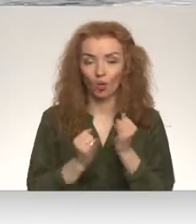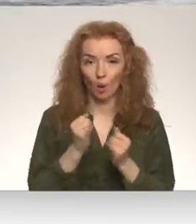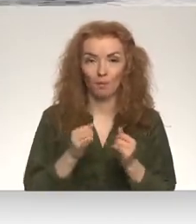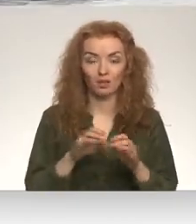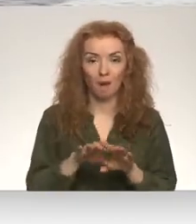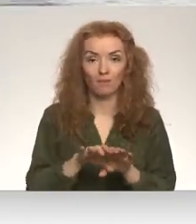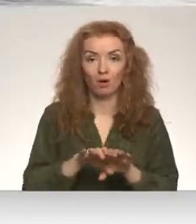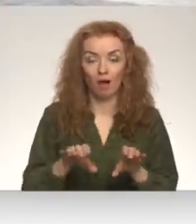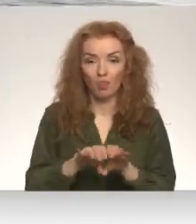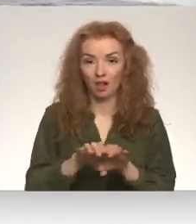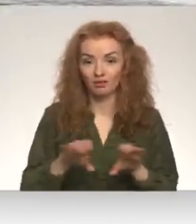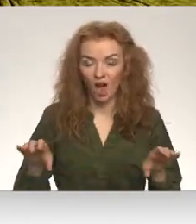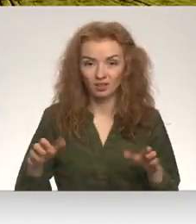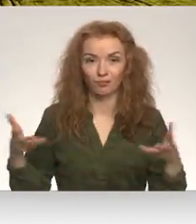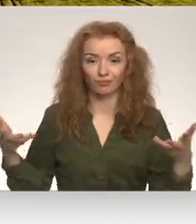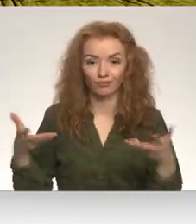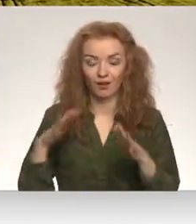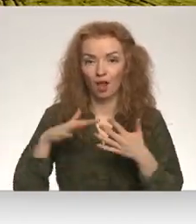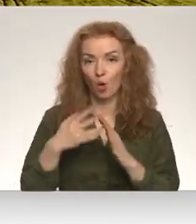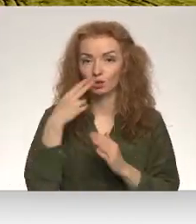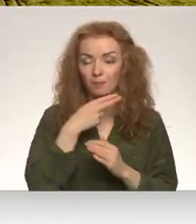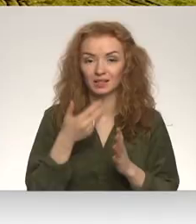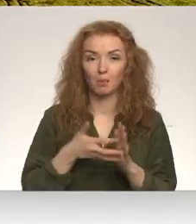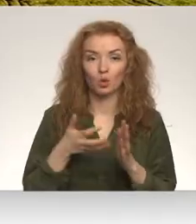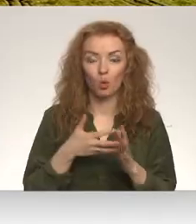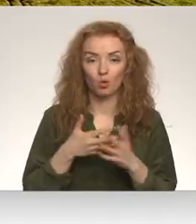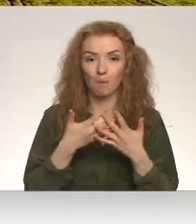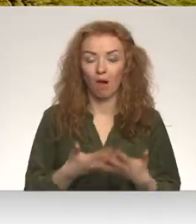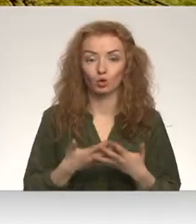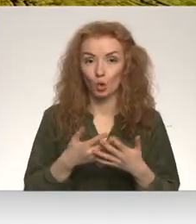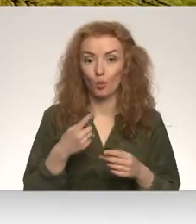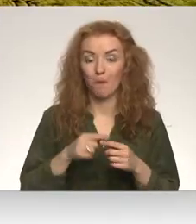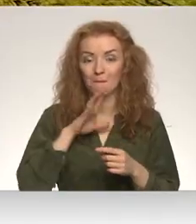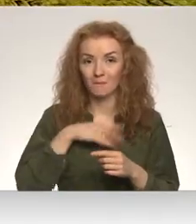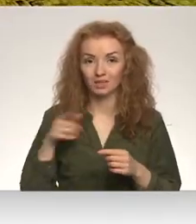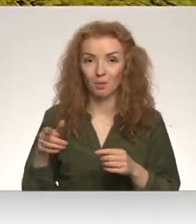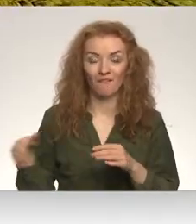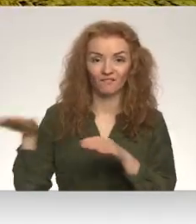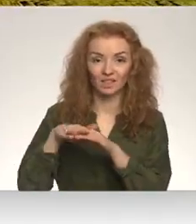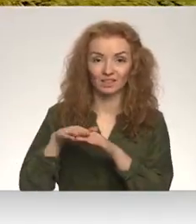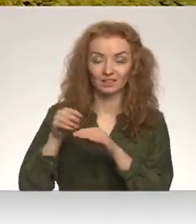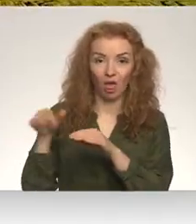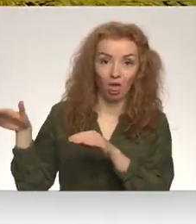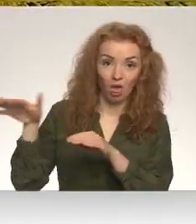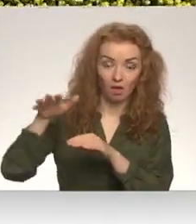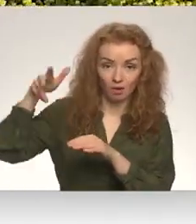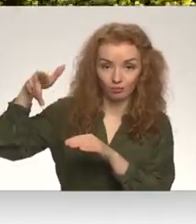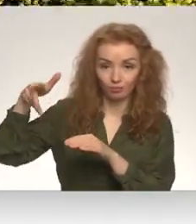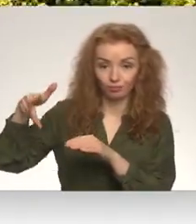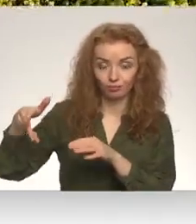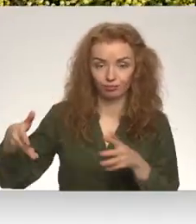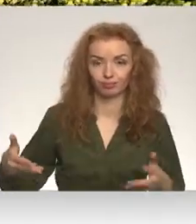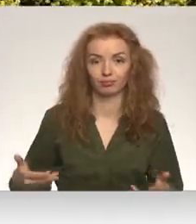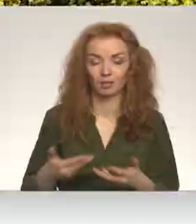kanalizācijas sistēmām vai līdz ar lauksaimniecībā izmantoto mēslojumu. Pēc tam ieplūstot virszemes ūdeņos, tas izraisa ūdens